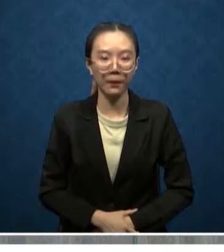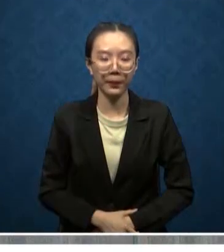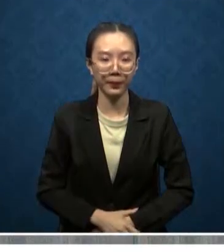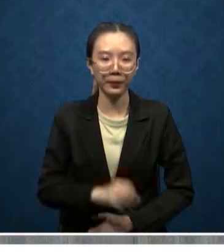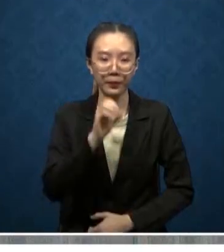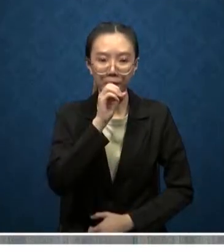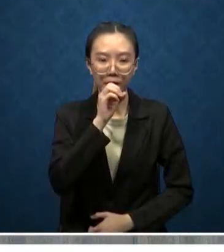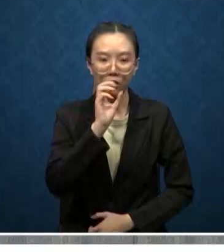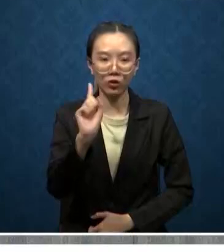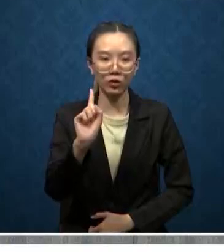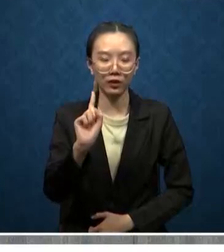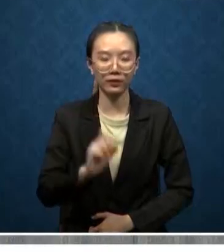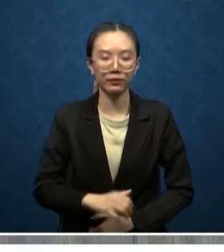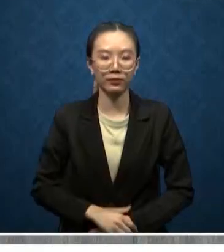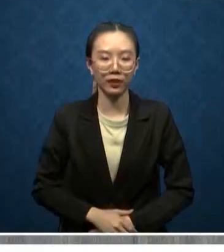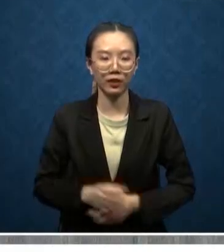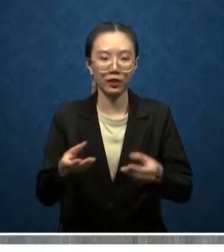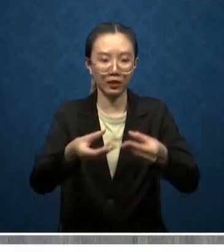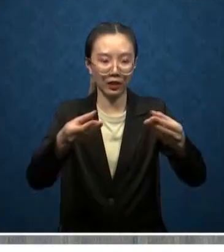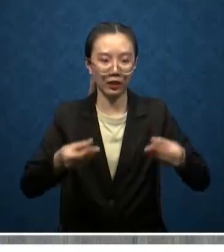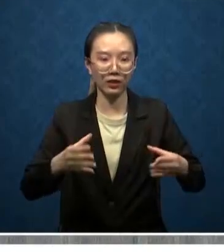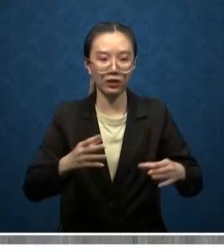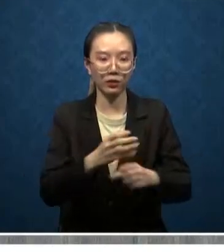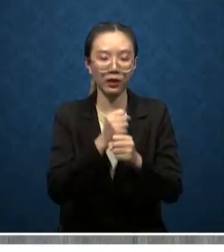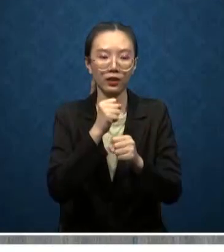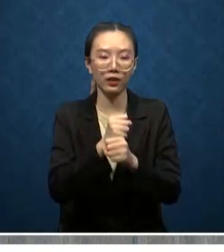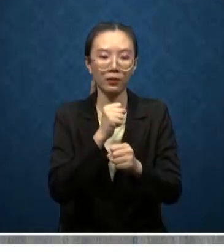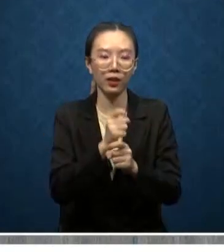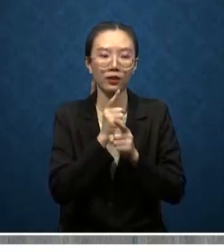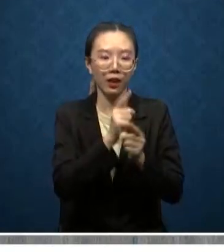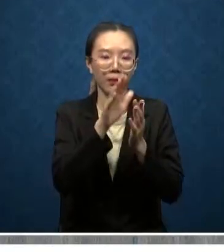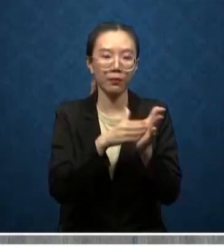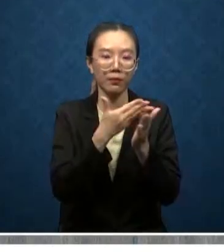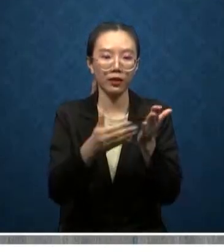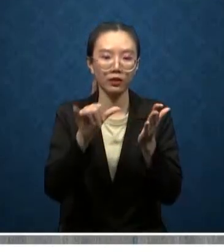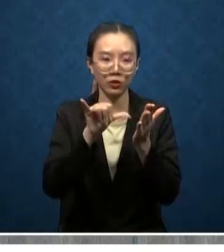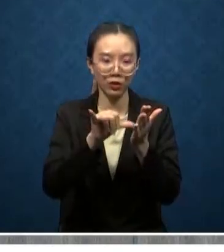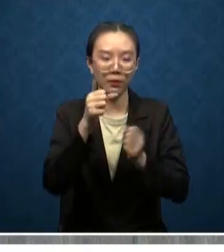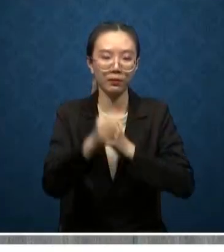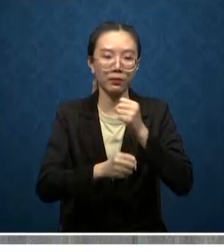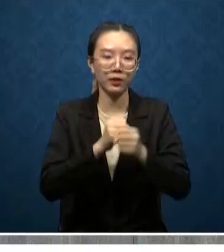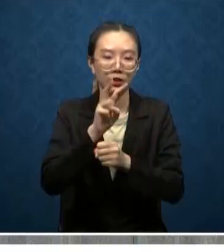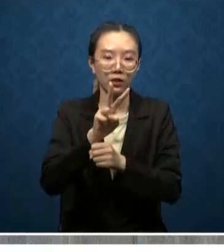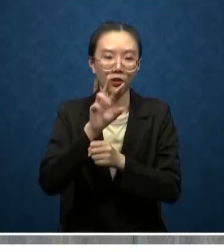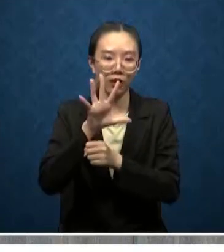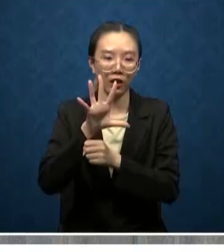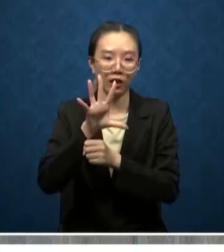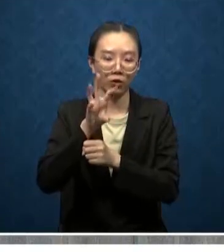สังเกตนะครับต่อรายงานสรุปผลการดำเนินการตามยุทธศาสตร์ชาติประจำปี